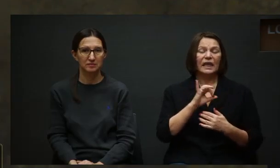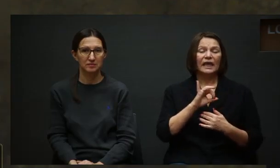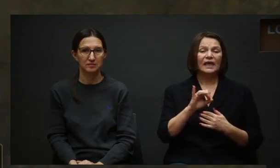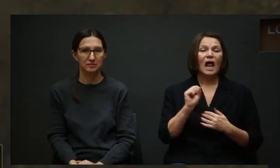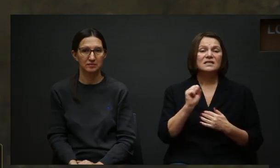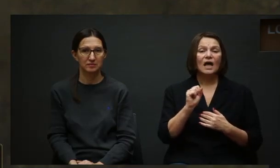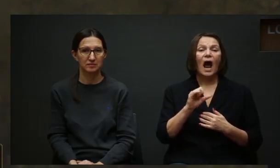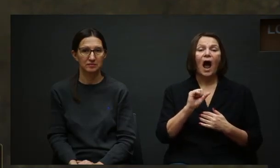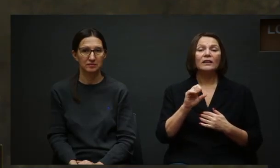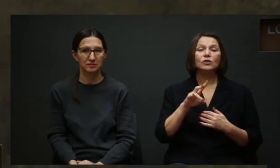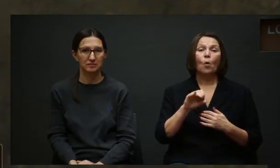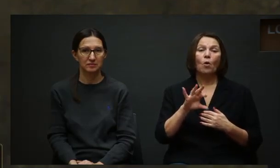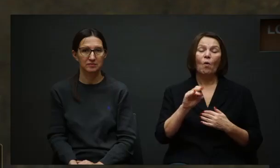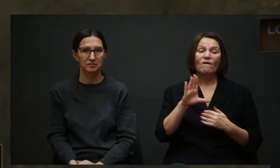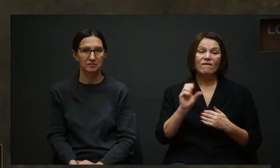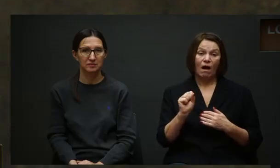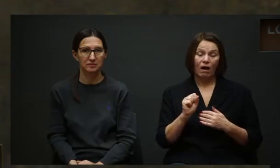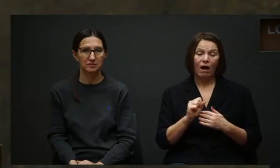Антонова